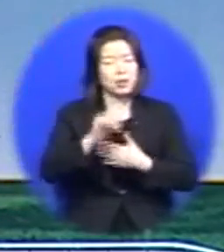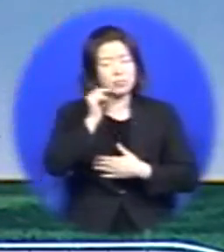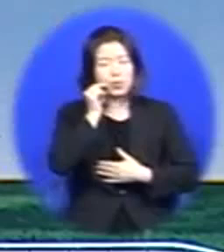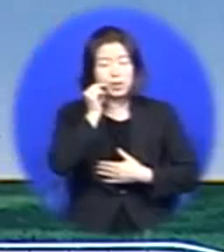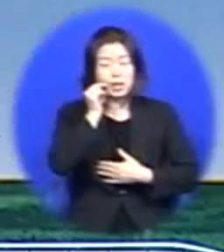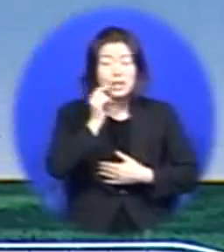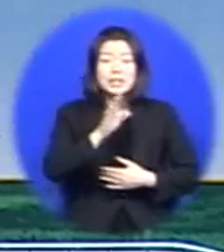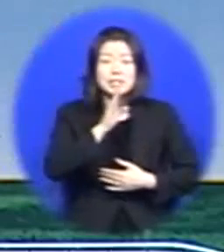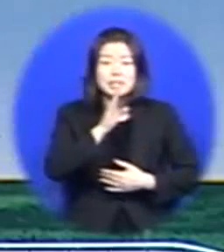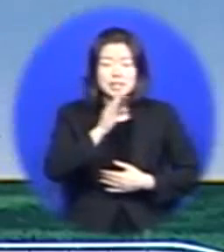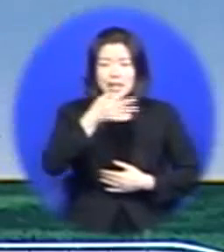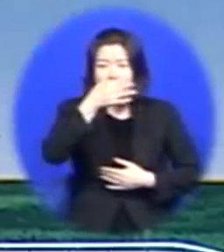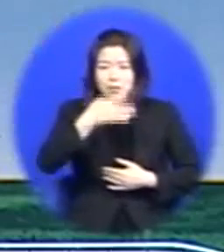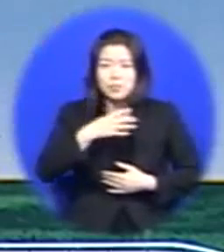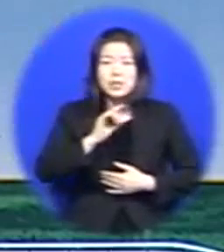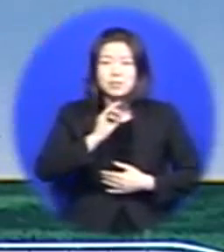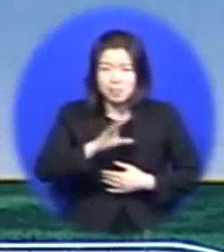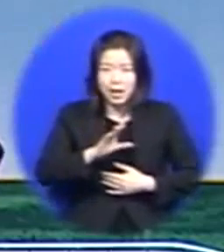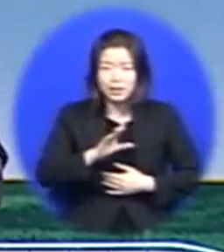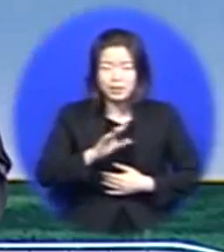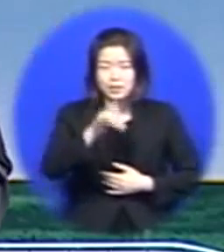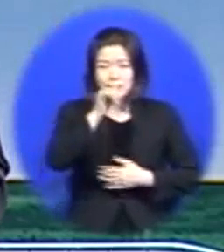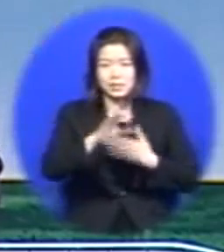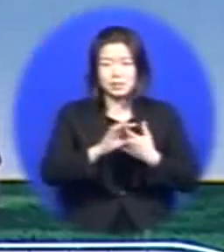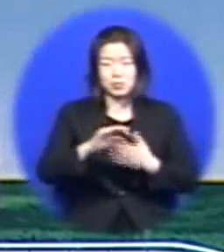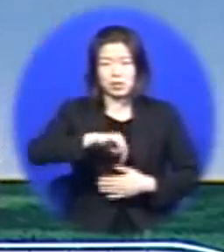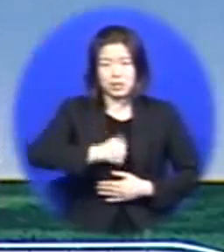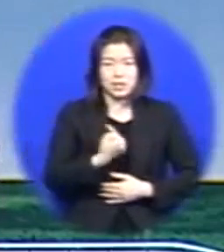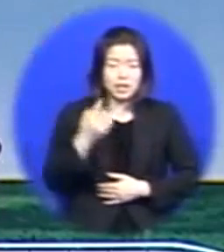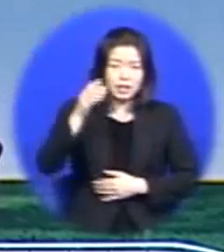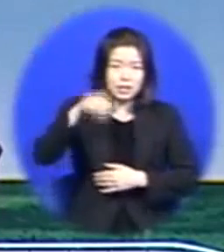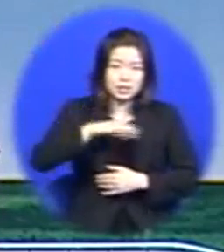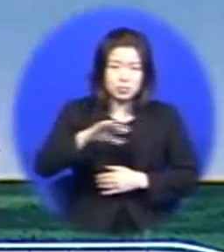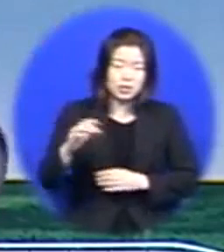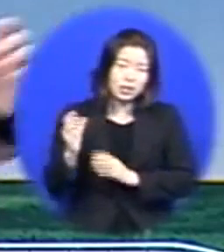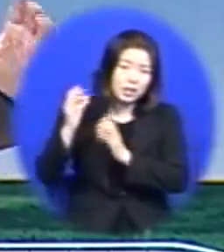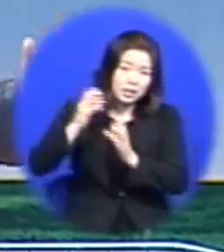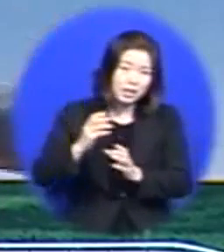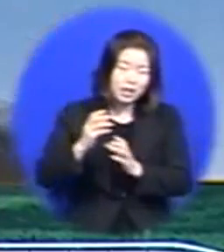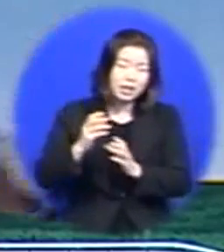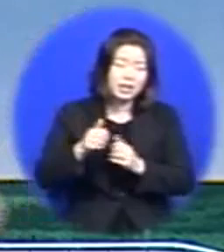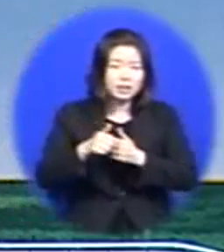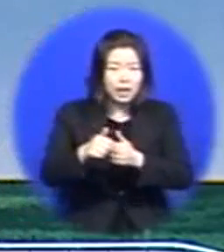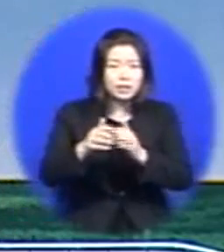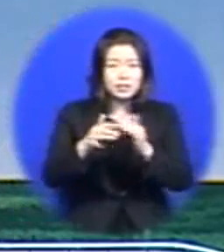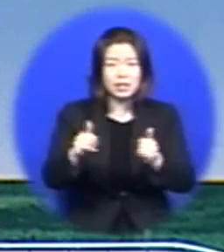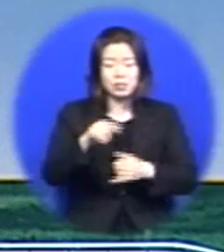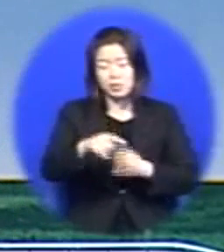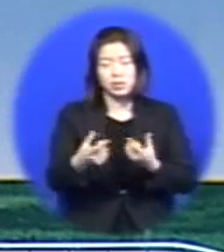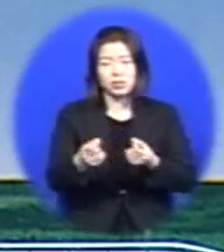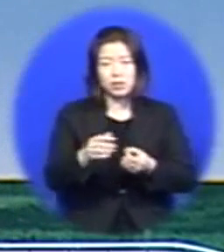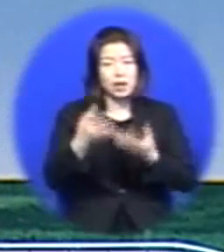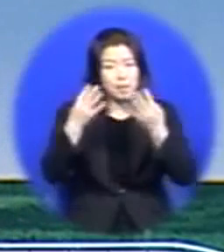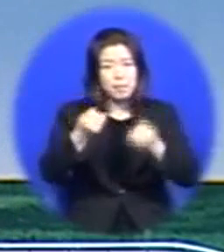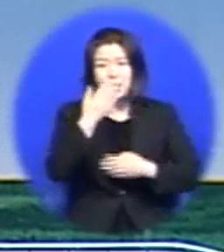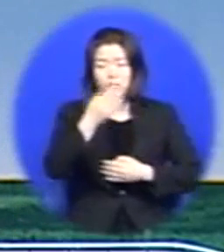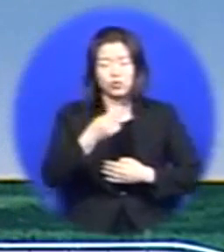진짜 힘들기만 하다면 자기 십자가를 지고 주님을 따르는 사람이 이렇게 많을 수가 없어요.